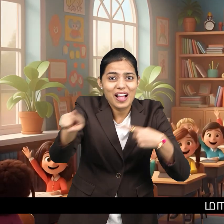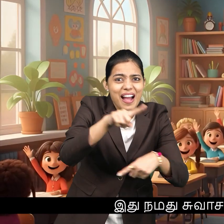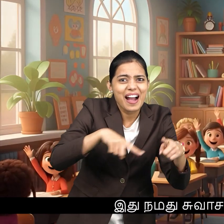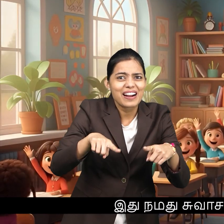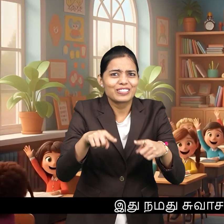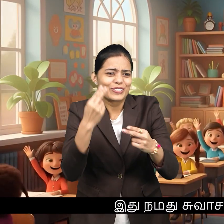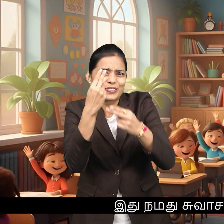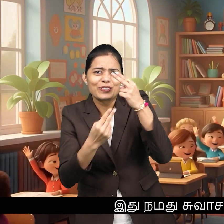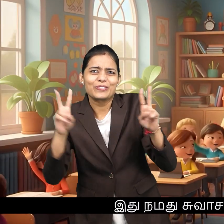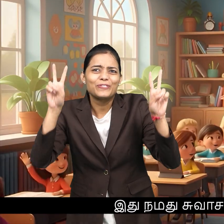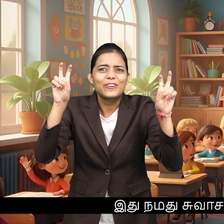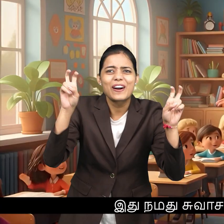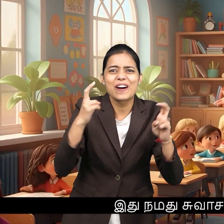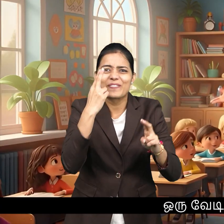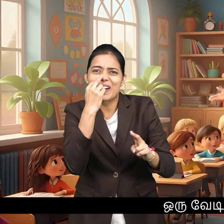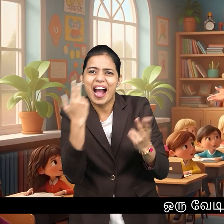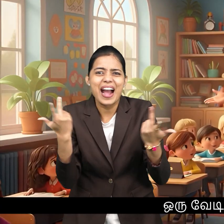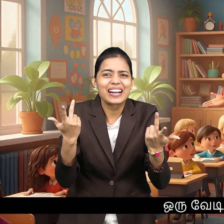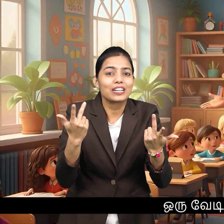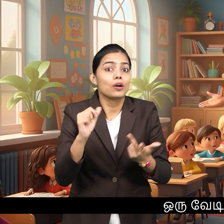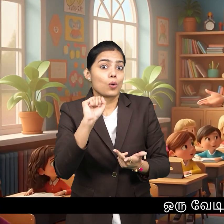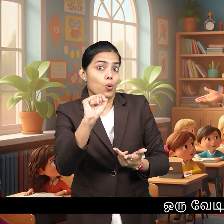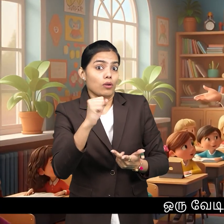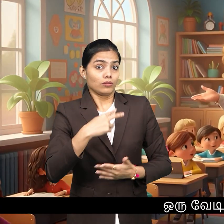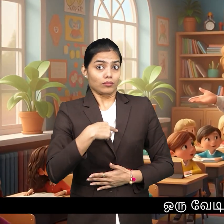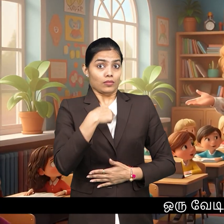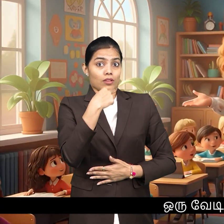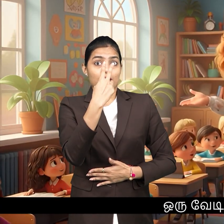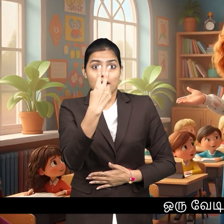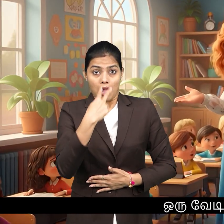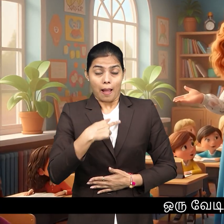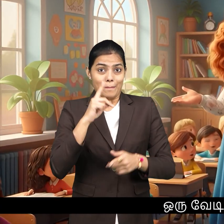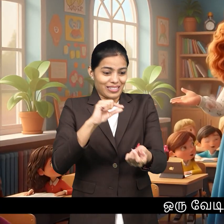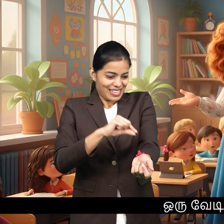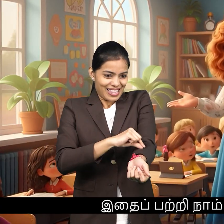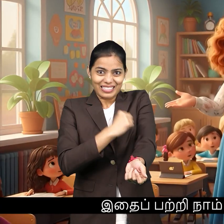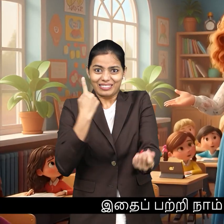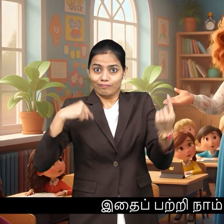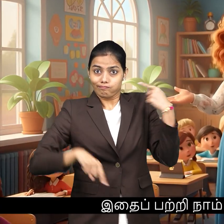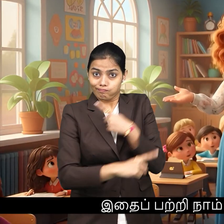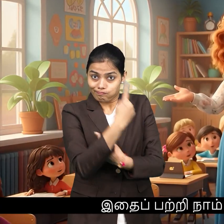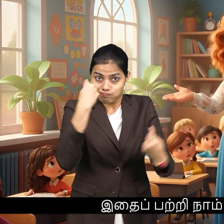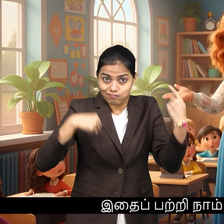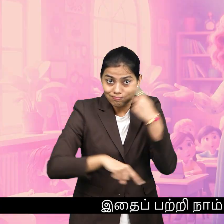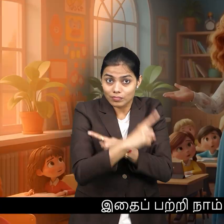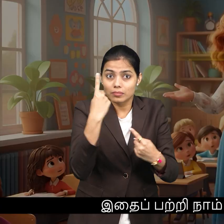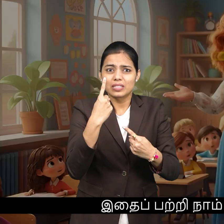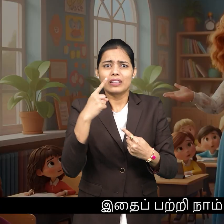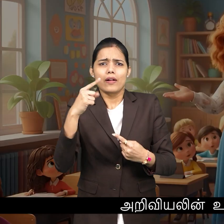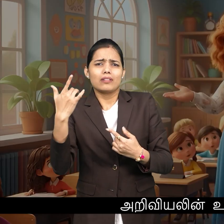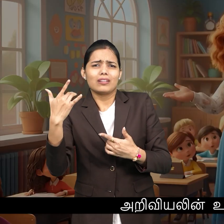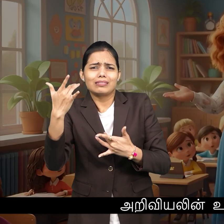மாணவர்களே, இது நமது சுவாசம் மற்றும் சுழற்சி பற்றிய ஒரு வேடிக்கையான கதை. இதை பற்றி 5ஆம்